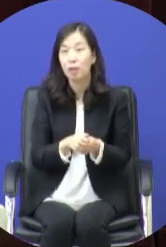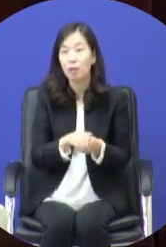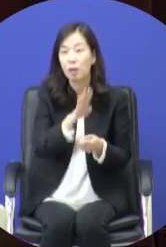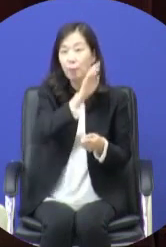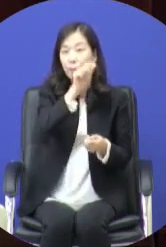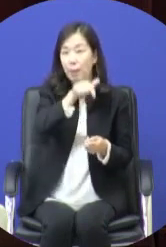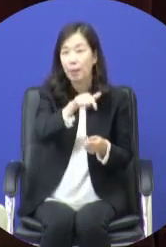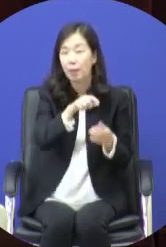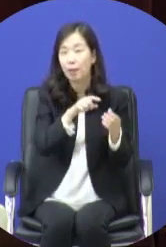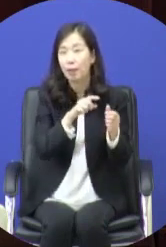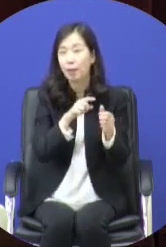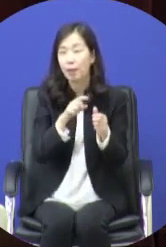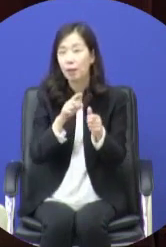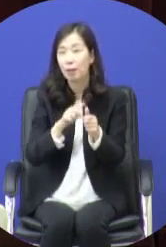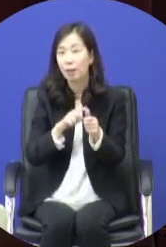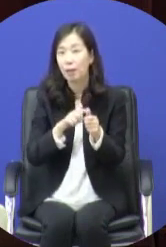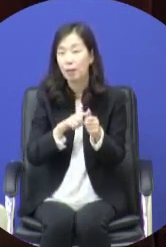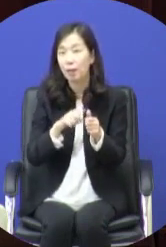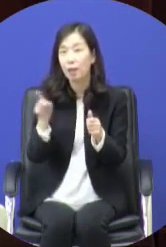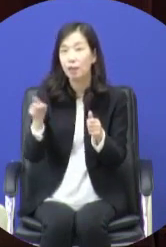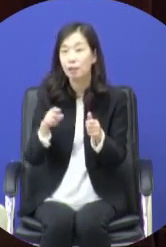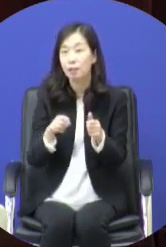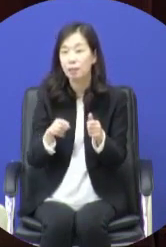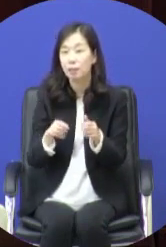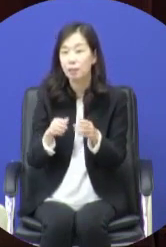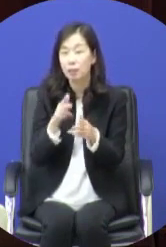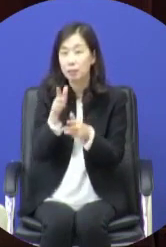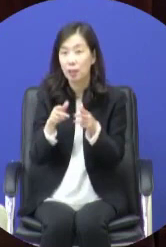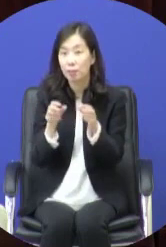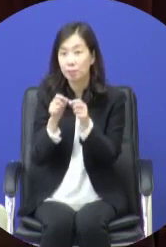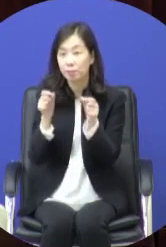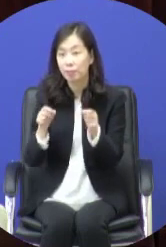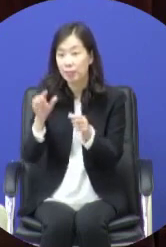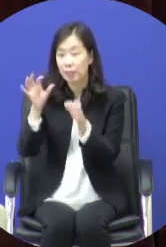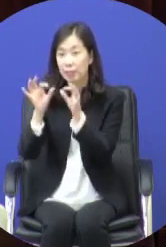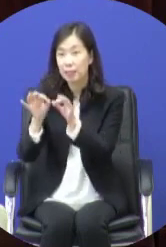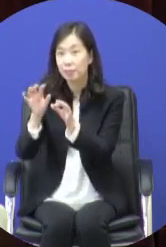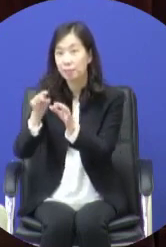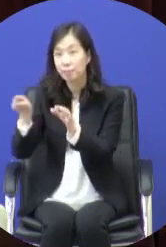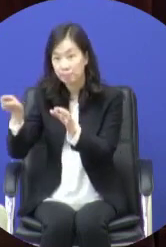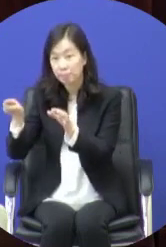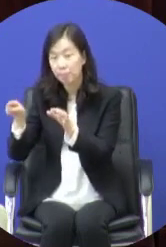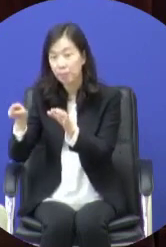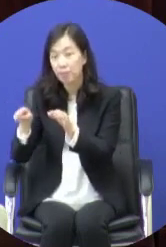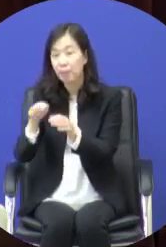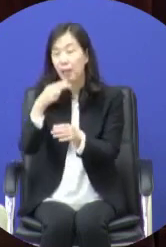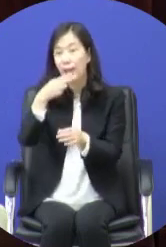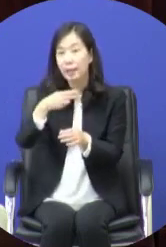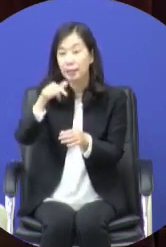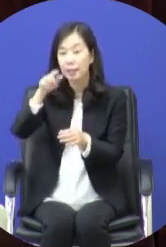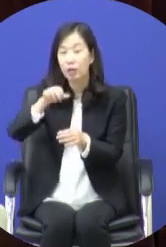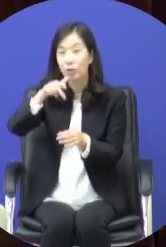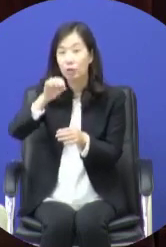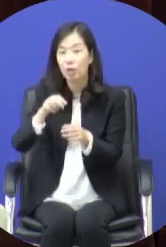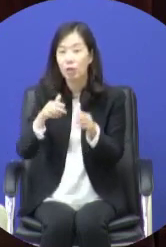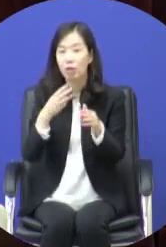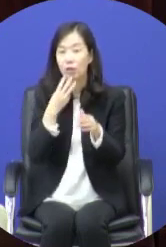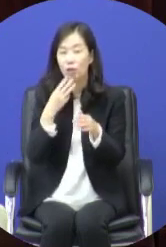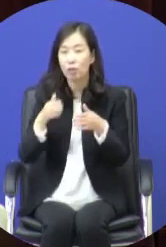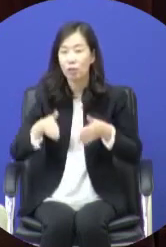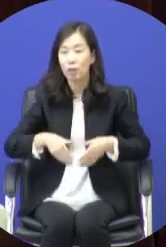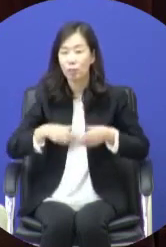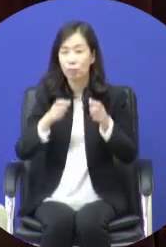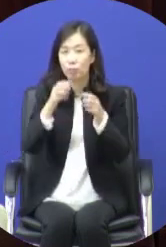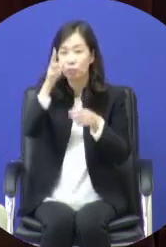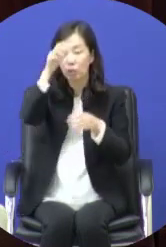씨는 사업 파트너였던 김아무개 씨로부터 H경정을 경기